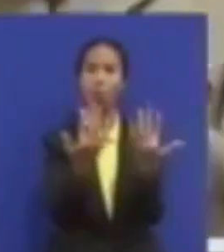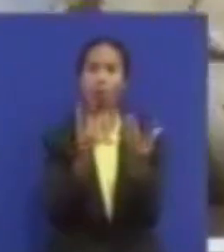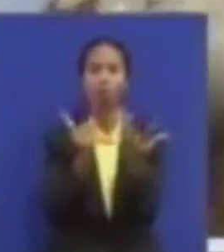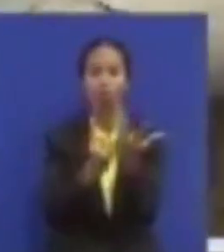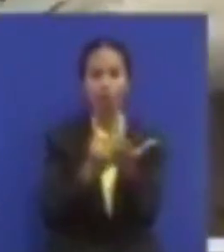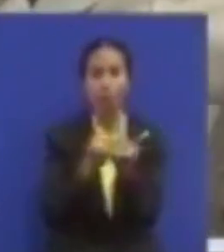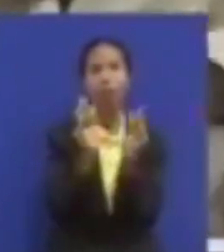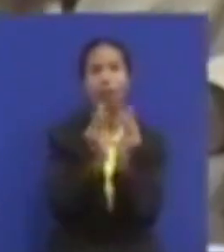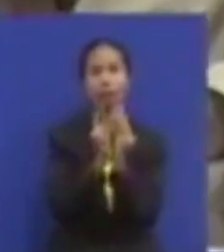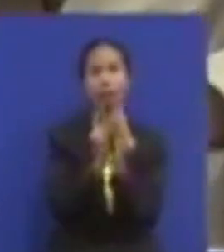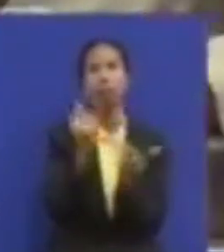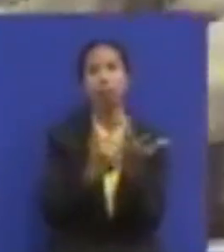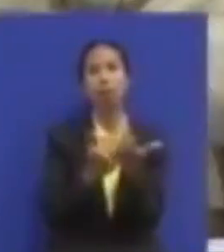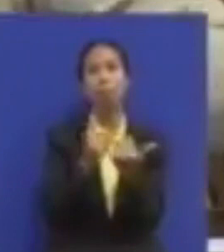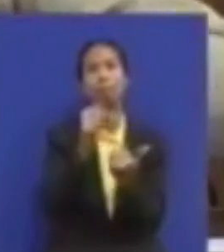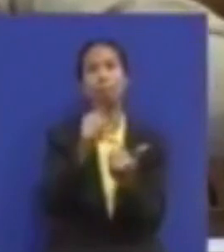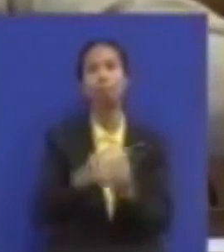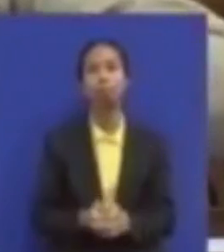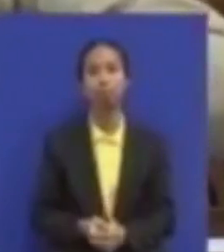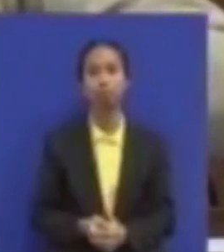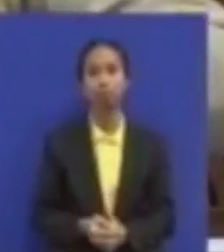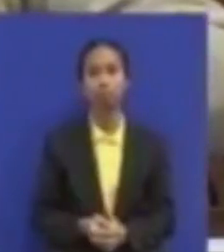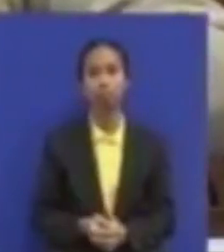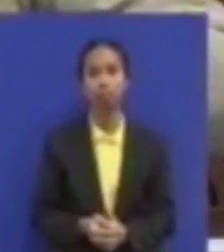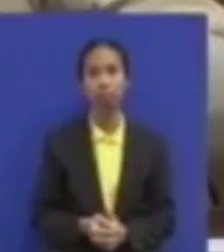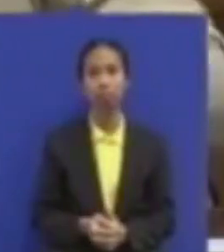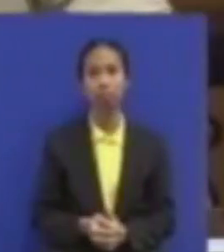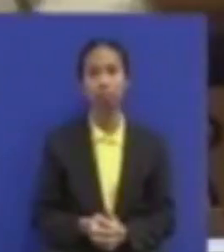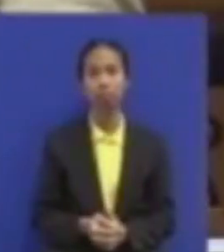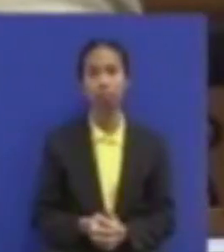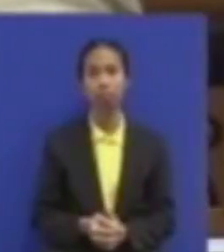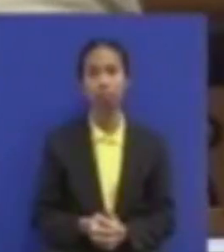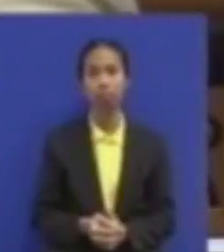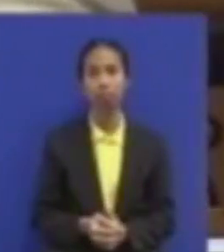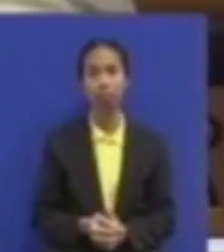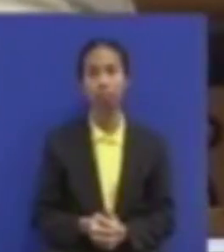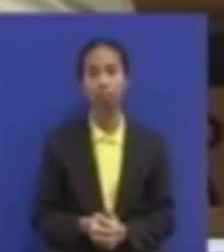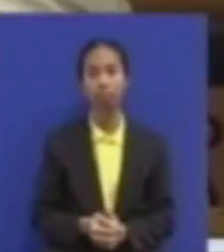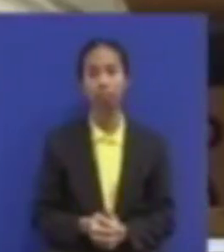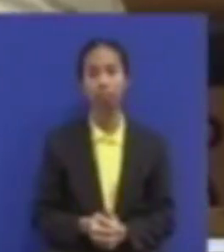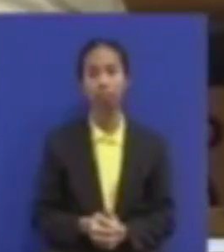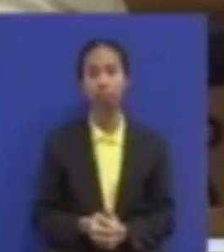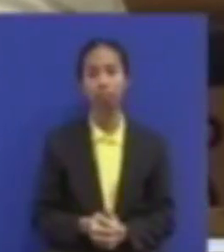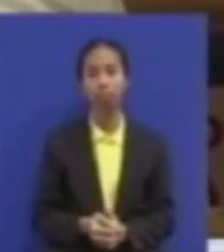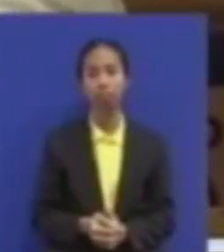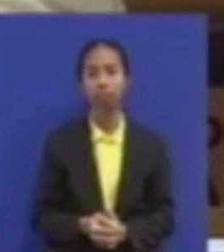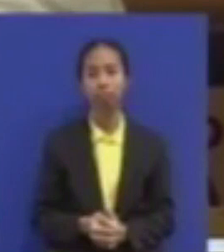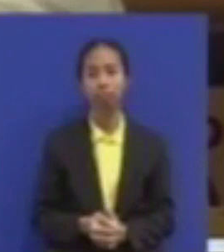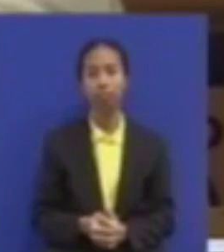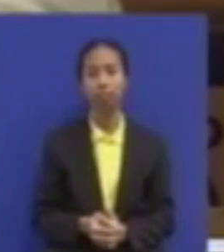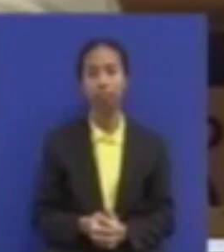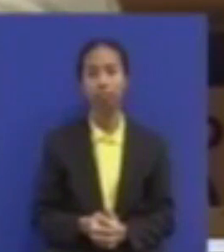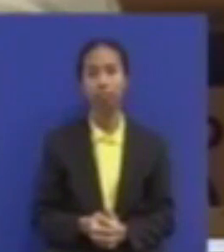ที่เดินลำบากทำให้ต้องนั่งอย่างงี้ไงไปไหนไม่ได้เพราะถ้าลงประธานลงจากบัลลังก์แล้วถือว่าปิดประชุม ก็เลยต้องนั่งอยู่